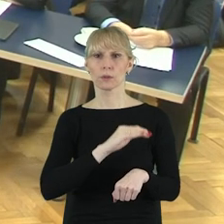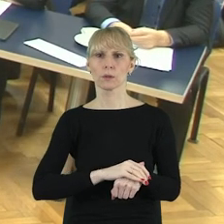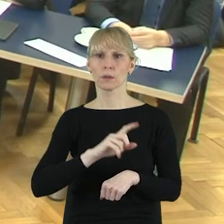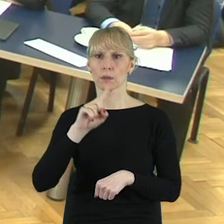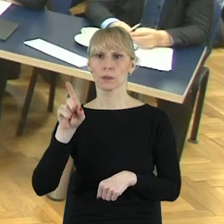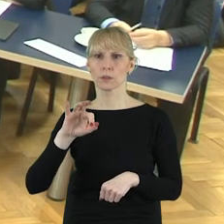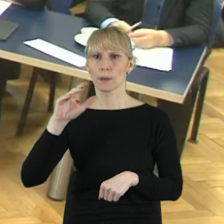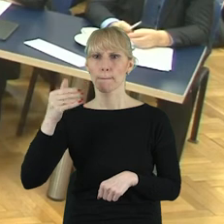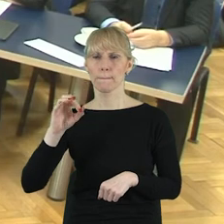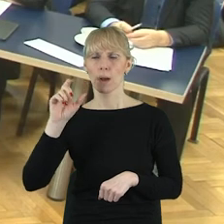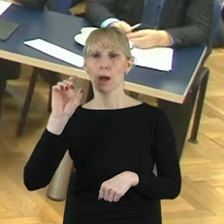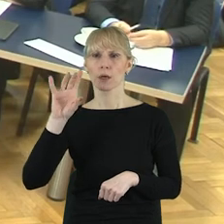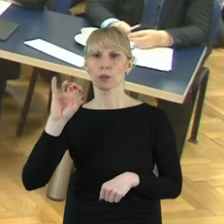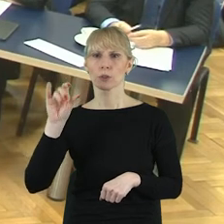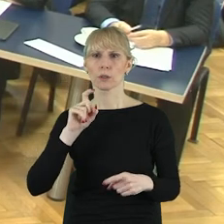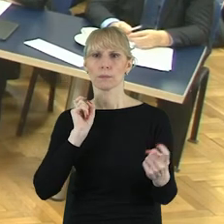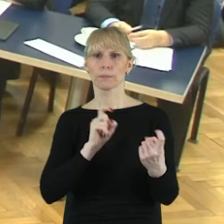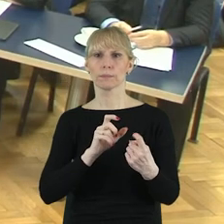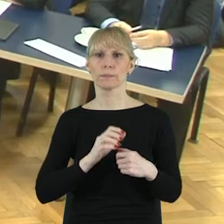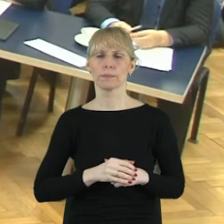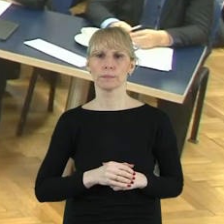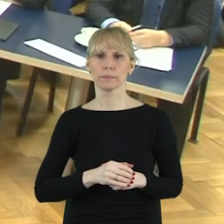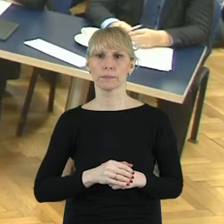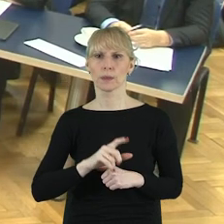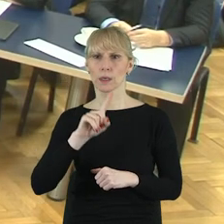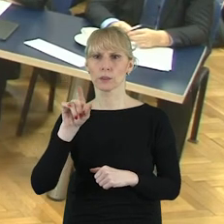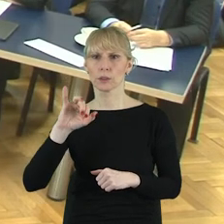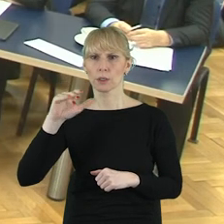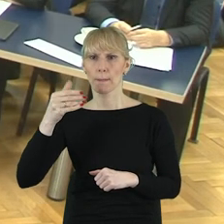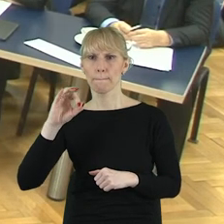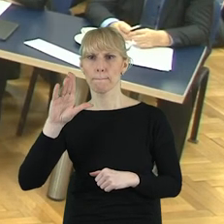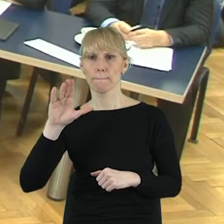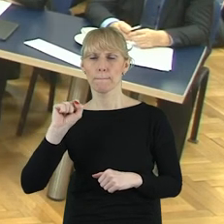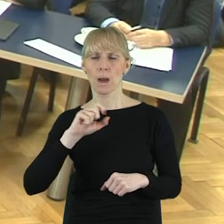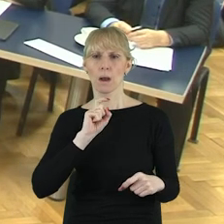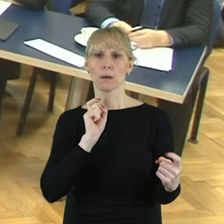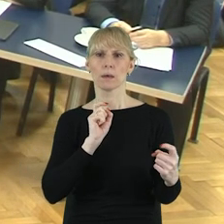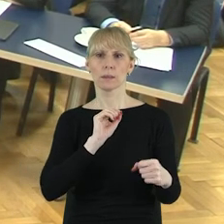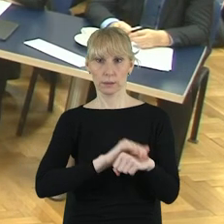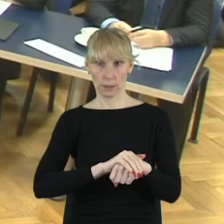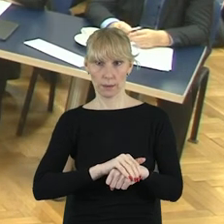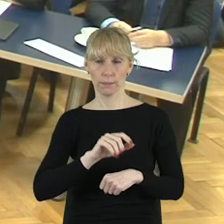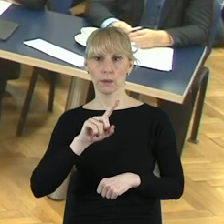Zięba. Za. I pani radna Bożena Ziemniewicz. Przeciw. Dziękuję bardzo.